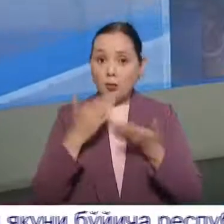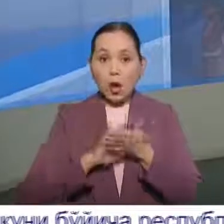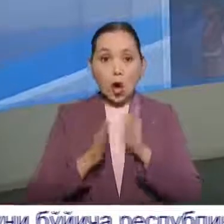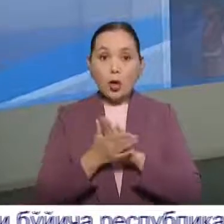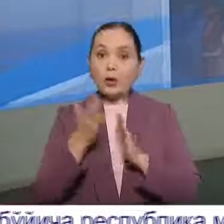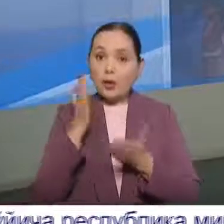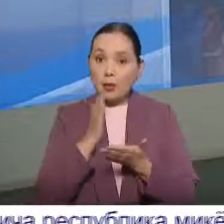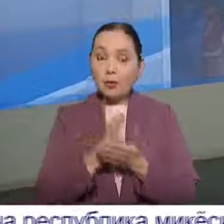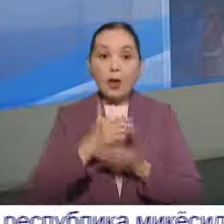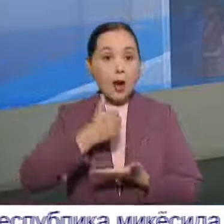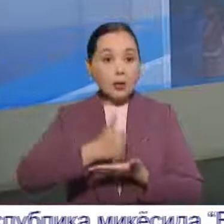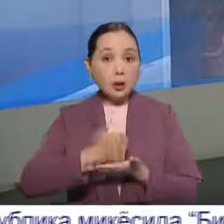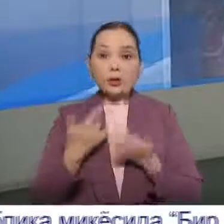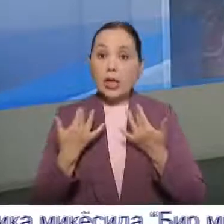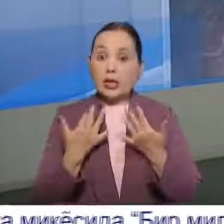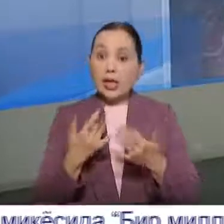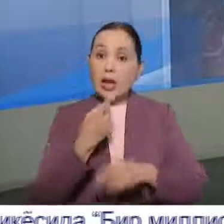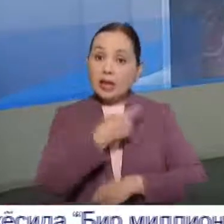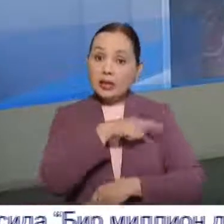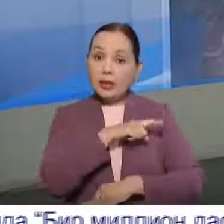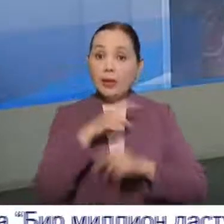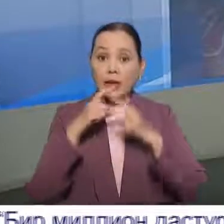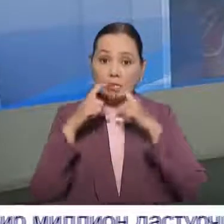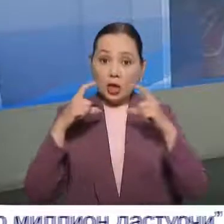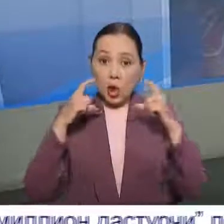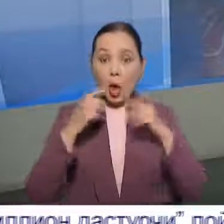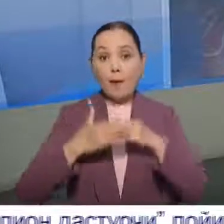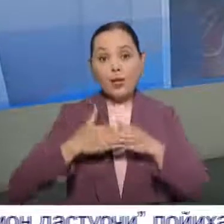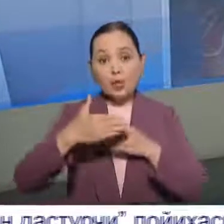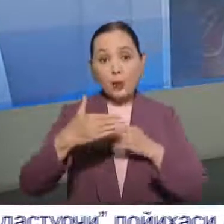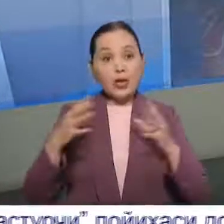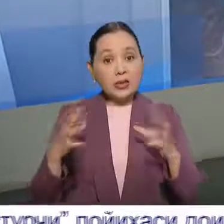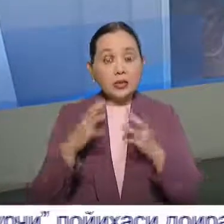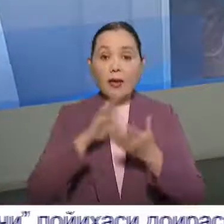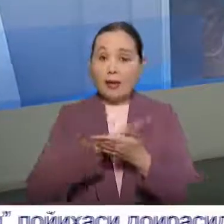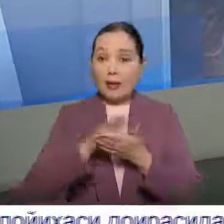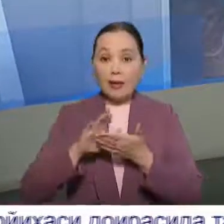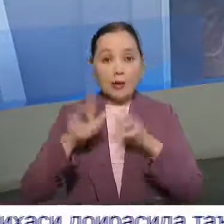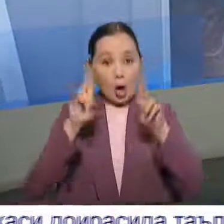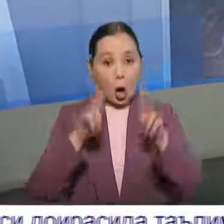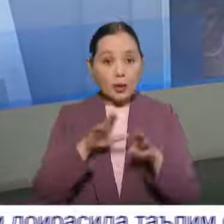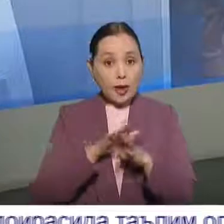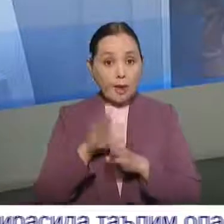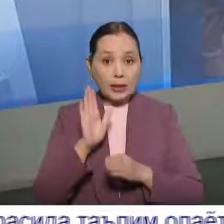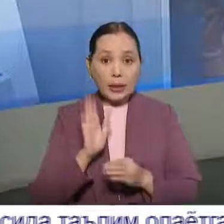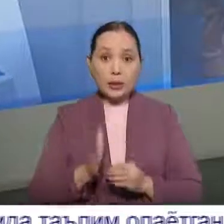uchrab turibdi. Eng asosiy talab tibbiy niqob taqish, ijtimoiy masofa saqlash, gigiyena qoidalariga amal qilishdir.